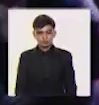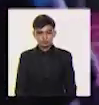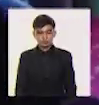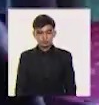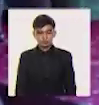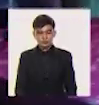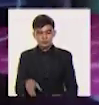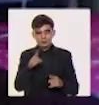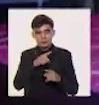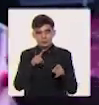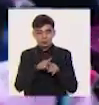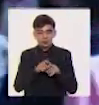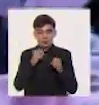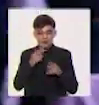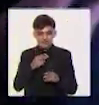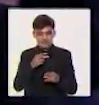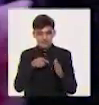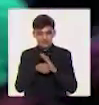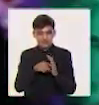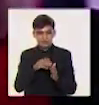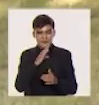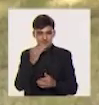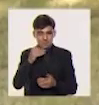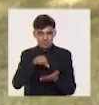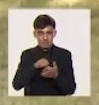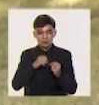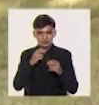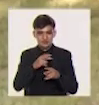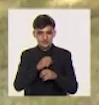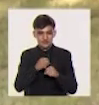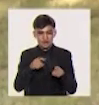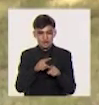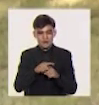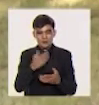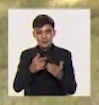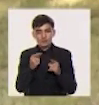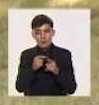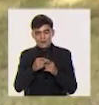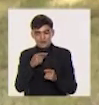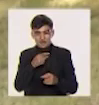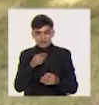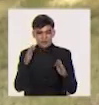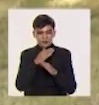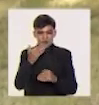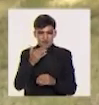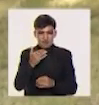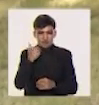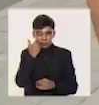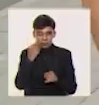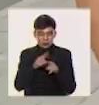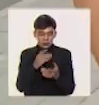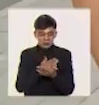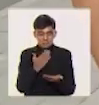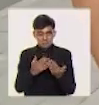береді. Олар сонда сыңсу айта ма? Бір әннің сөзінде ұятсыздық болсам дейді. Қыздың қолынан ұстасақ